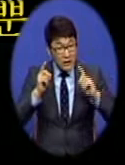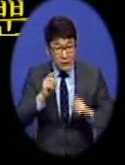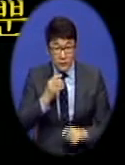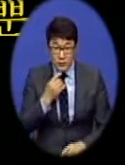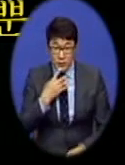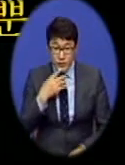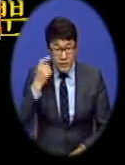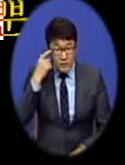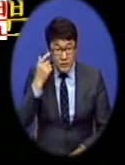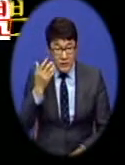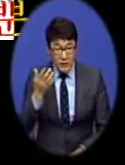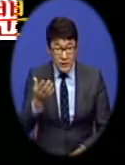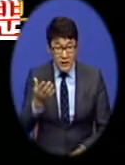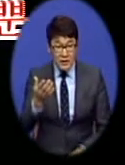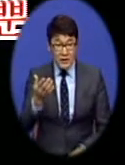장난일